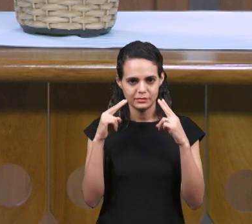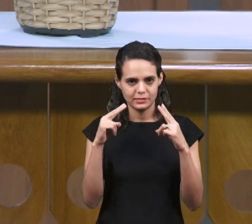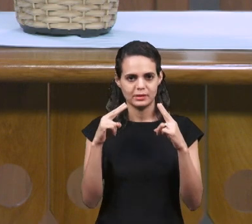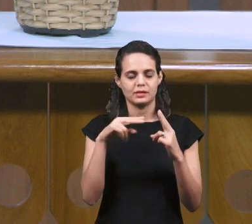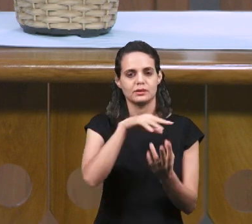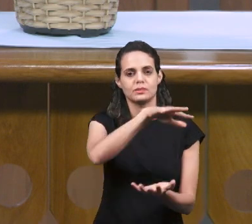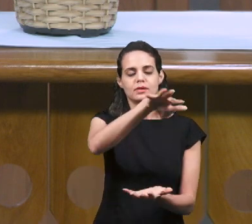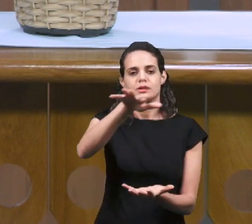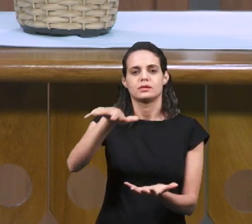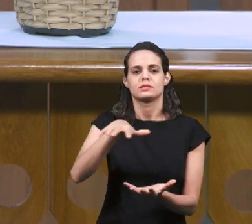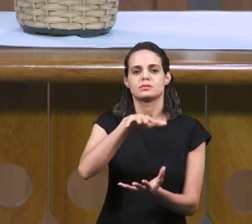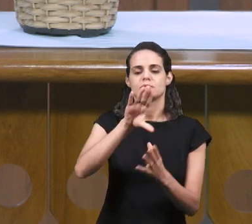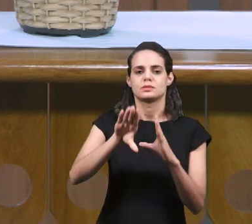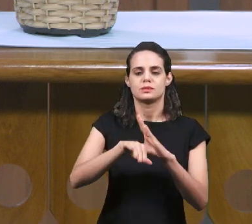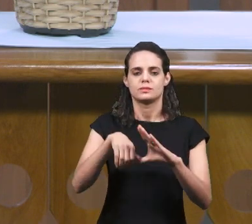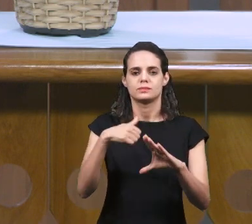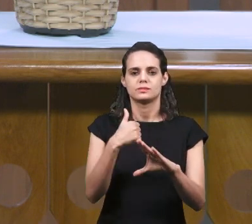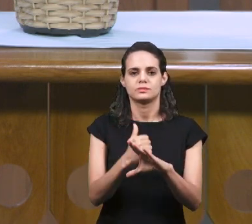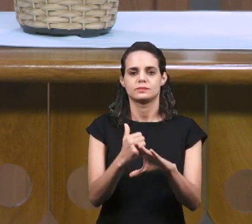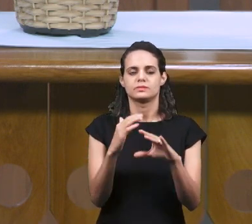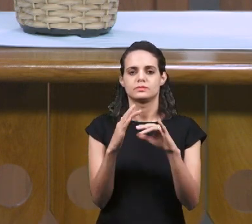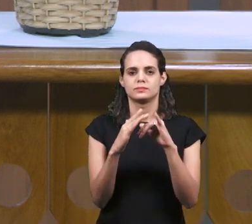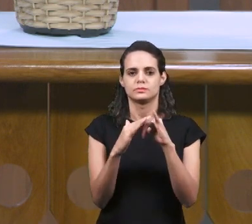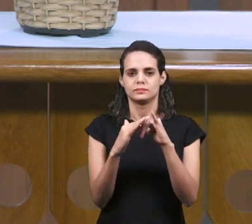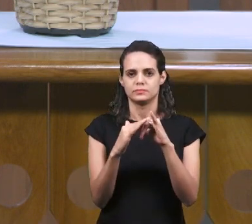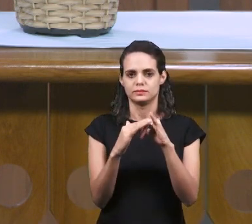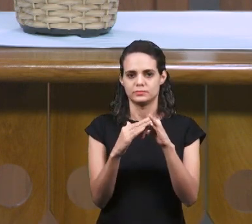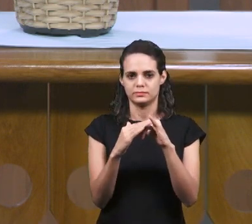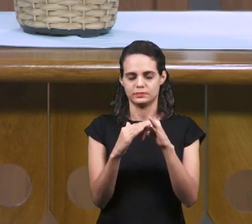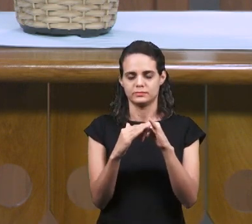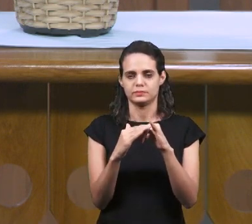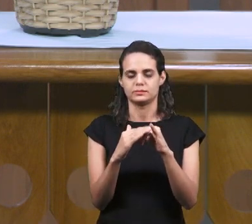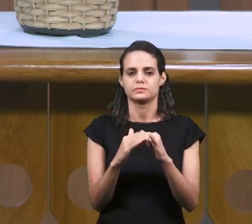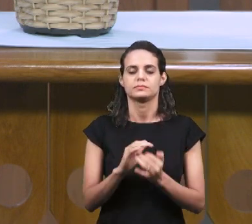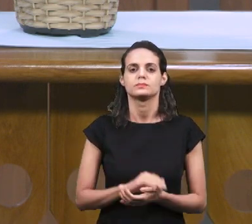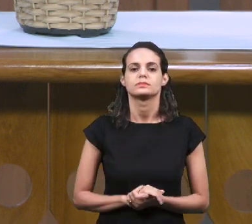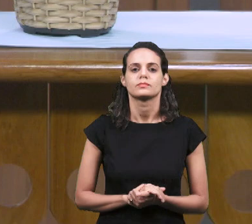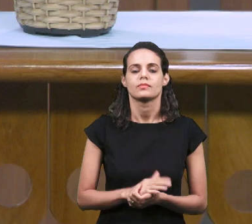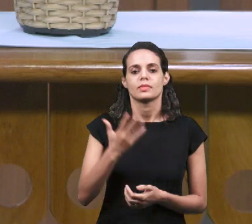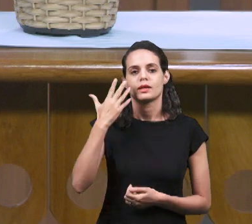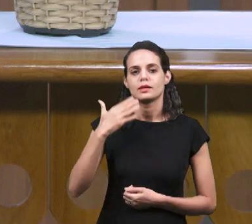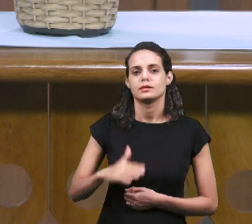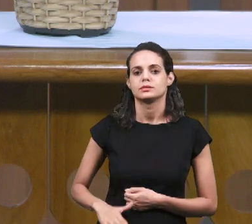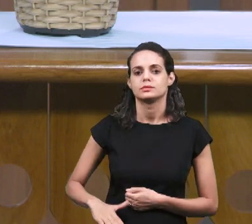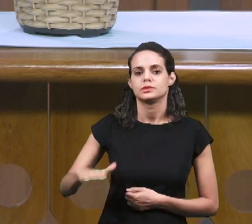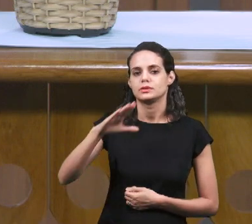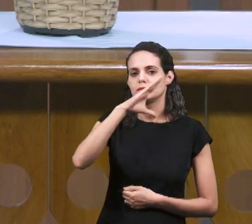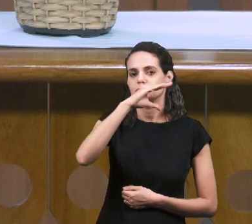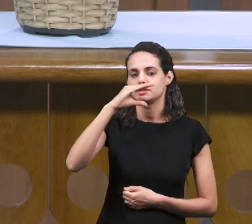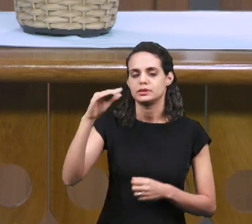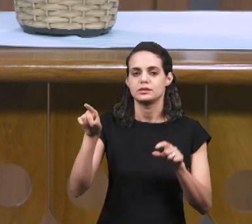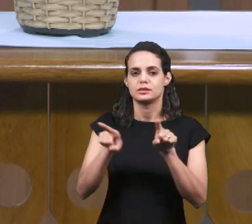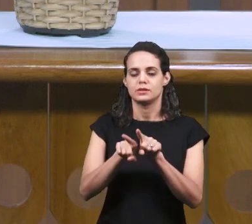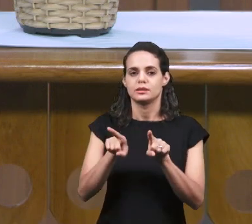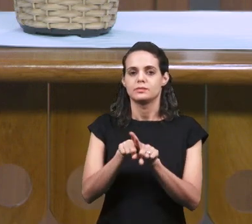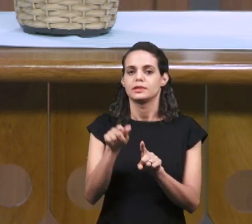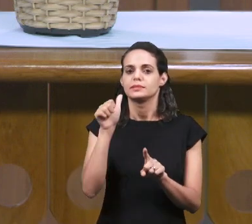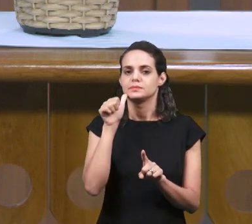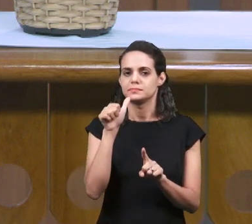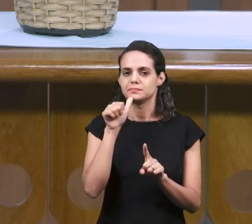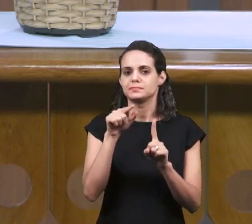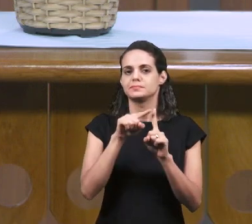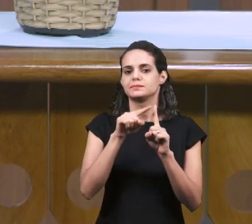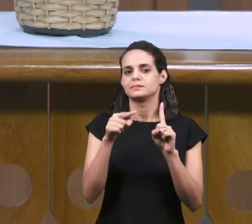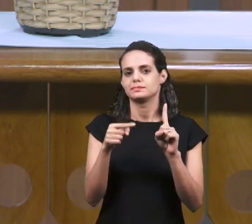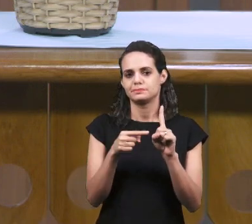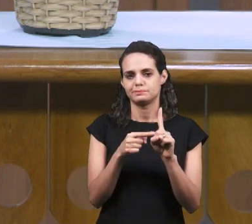éventuellement accompagnent cette transmission à travers notre canal YouTube. Donc les frères, enfants intermédiaires, adolescents, les sœurs